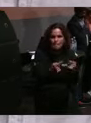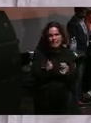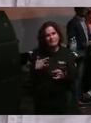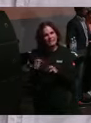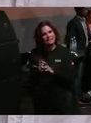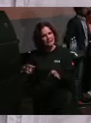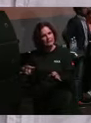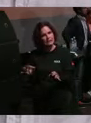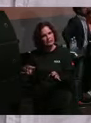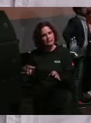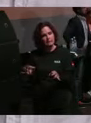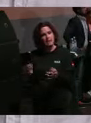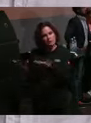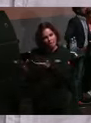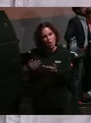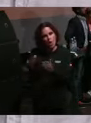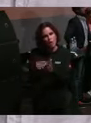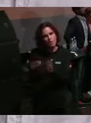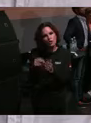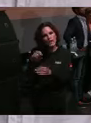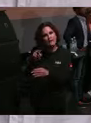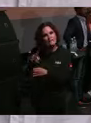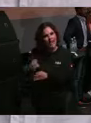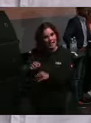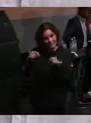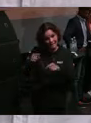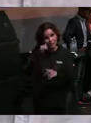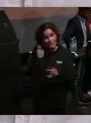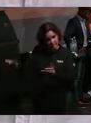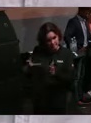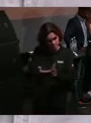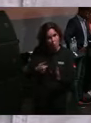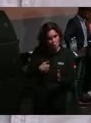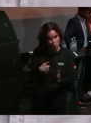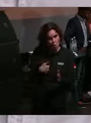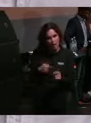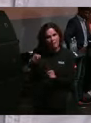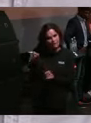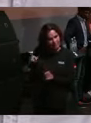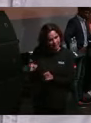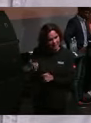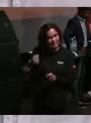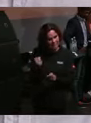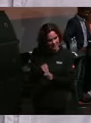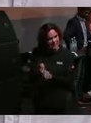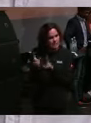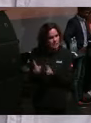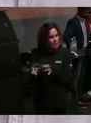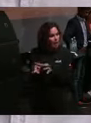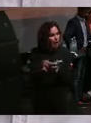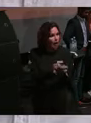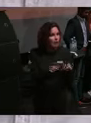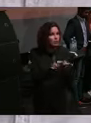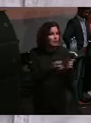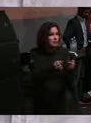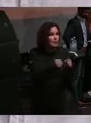få den rapporten fra NVE til morgenen i dag, for den var jo ikke så langt fra den kraftplanen som Rødt lanserte for